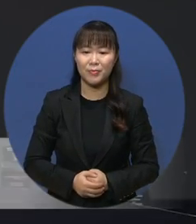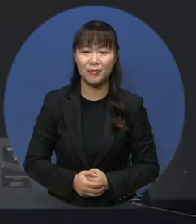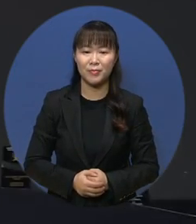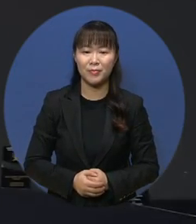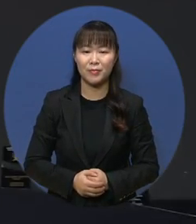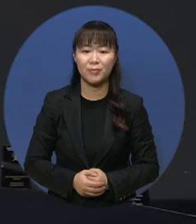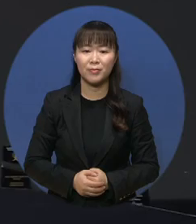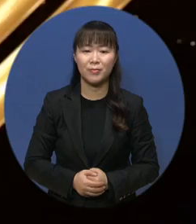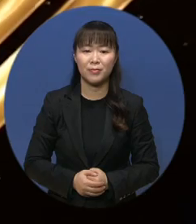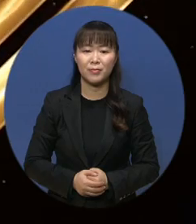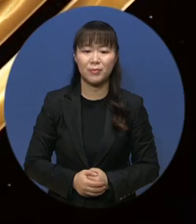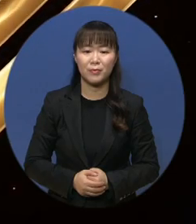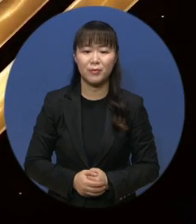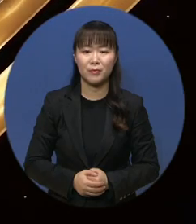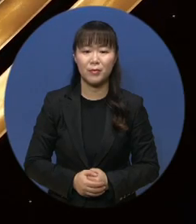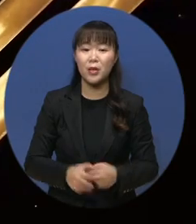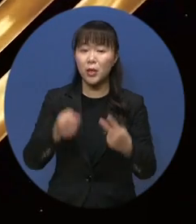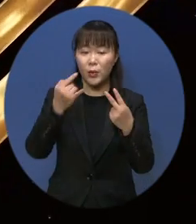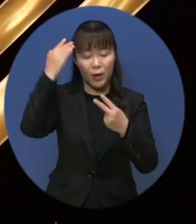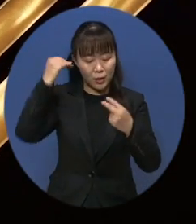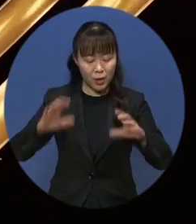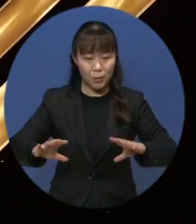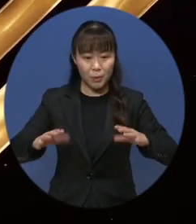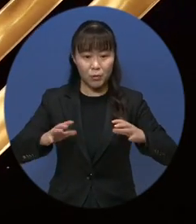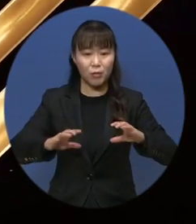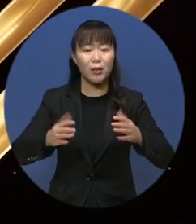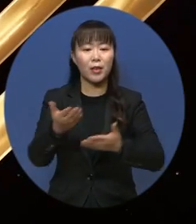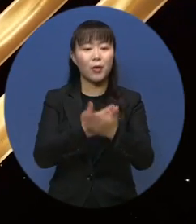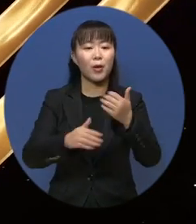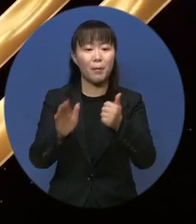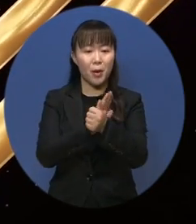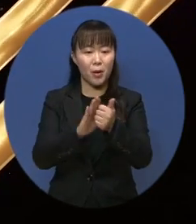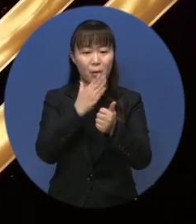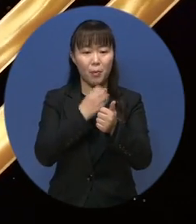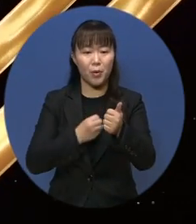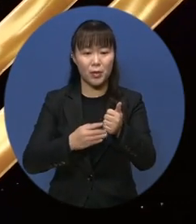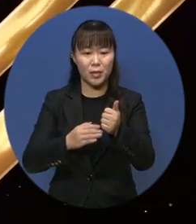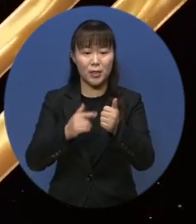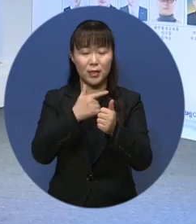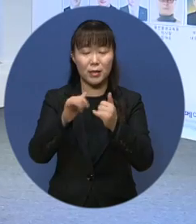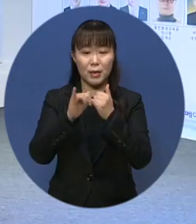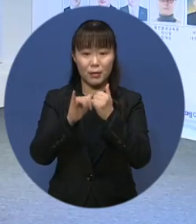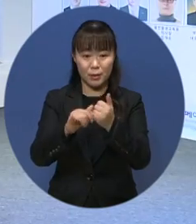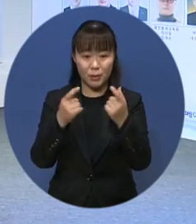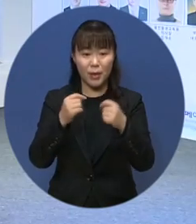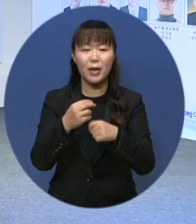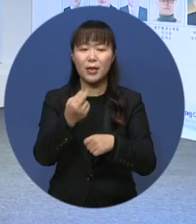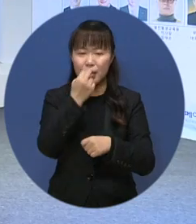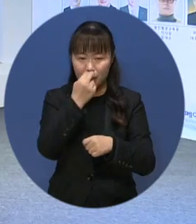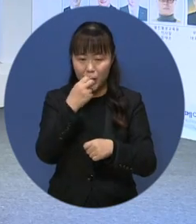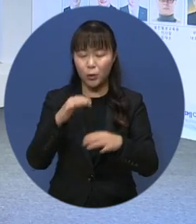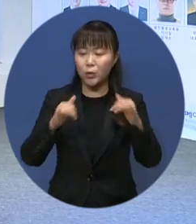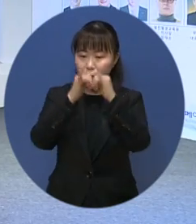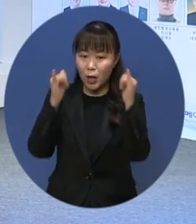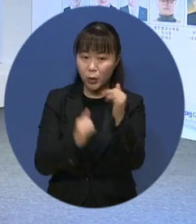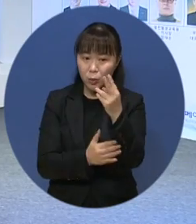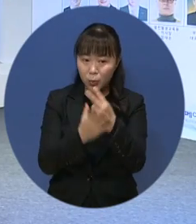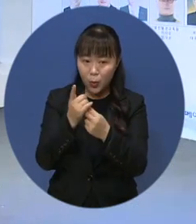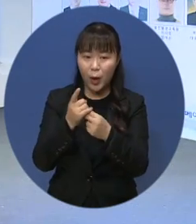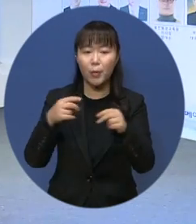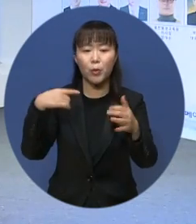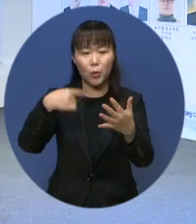합니다. 제2회 대한민국 나눔과 배려 복지대상 수상자는 생명나눔, 사회통합,